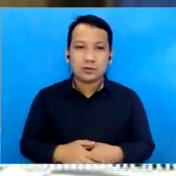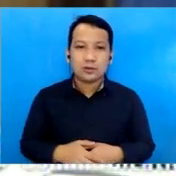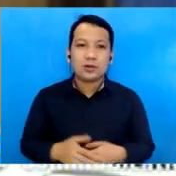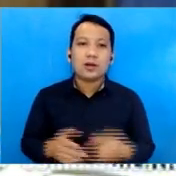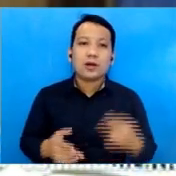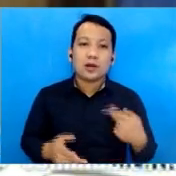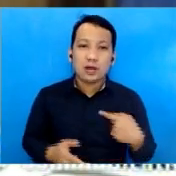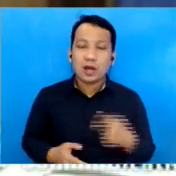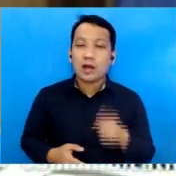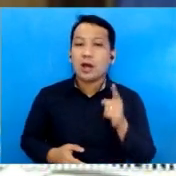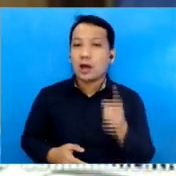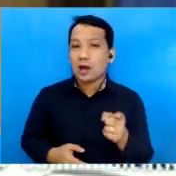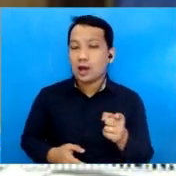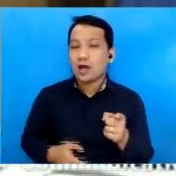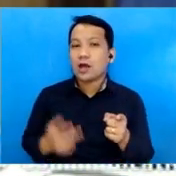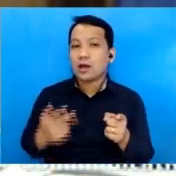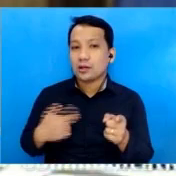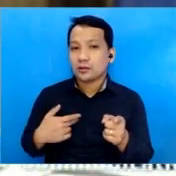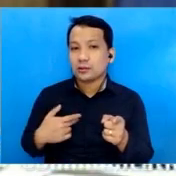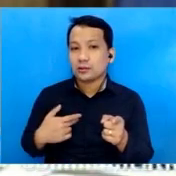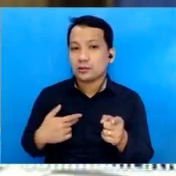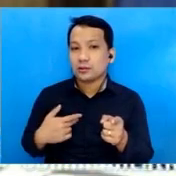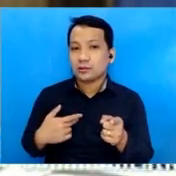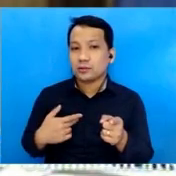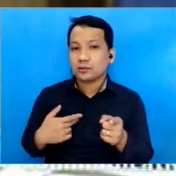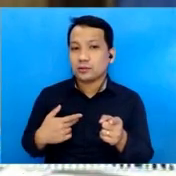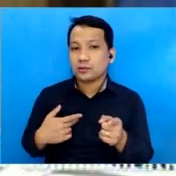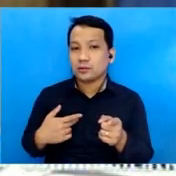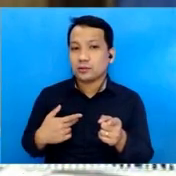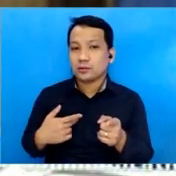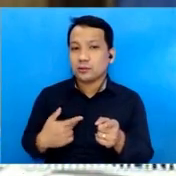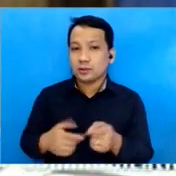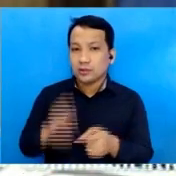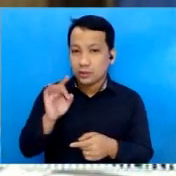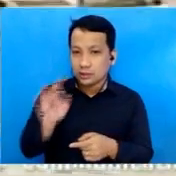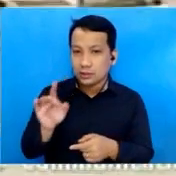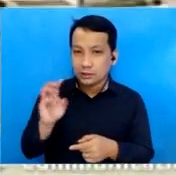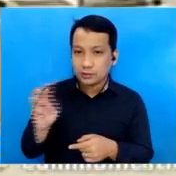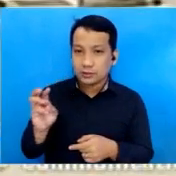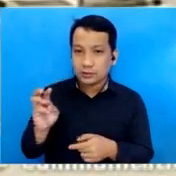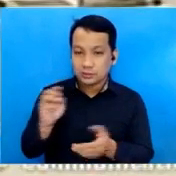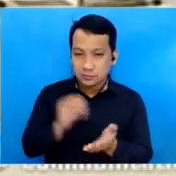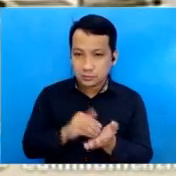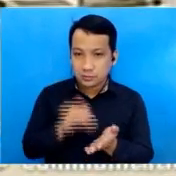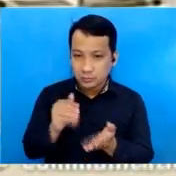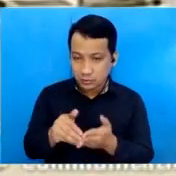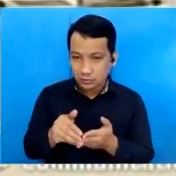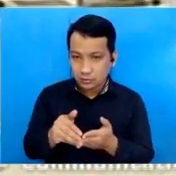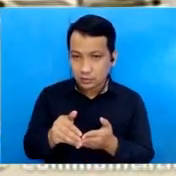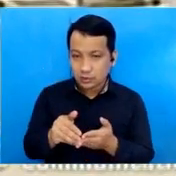kang dinispalko na 86 million.